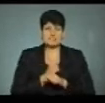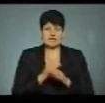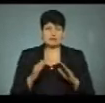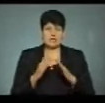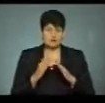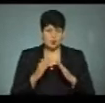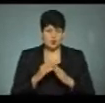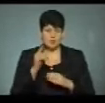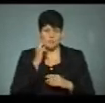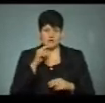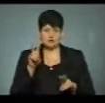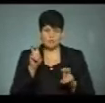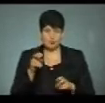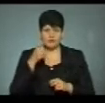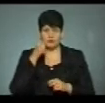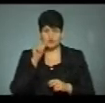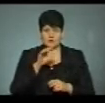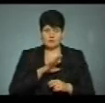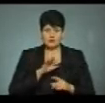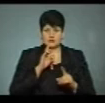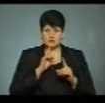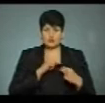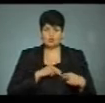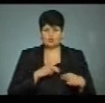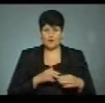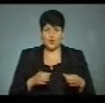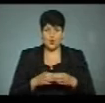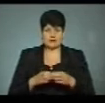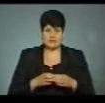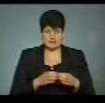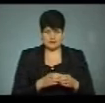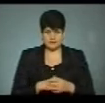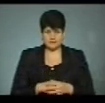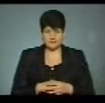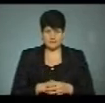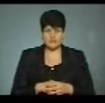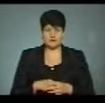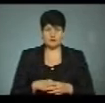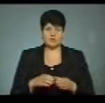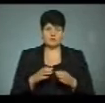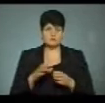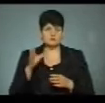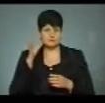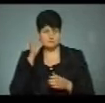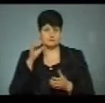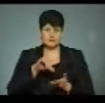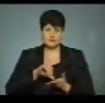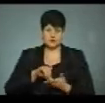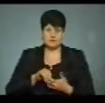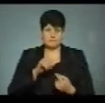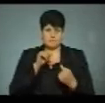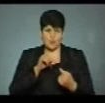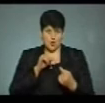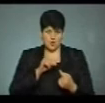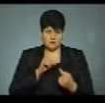його словами, вчора в санаторії відбулися збори трудового колективу. Вони виступили всі категорично проти,